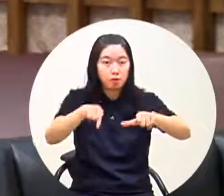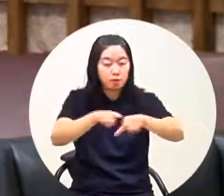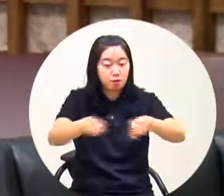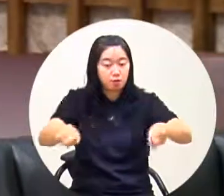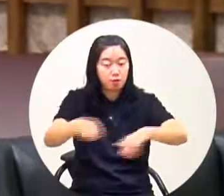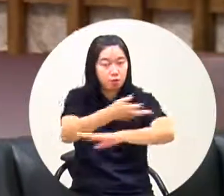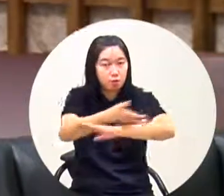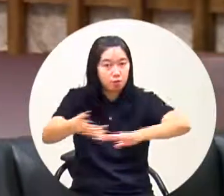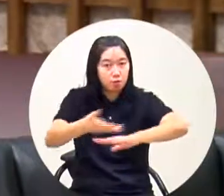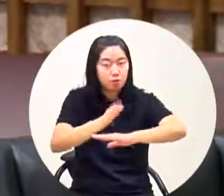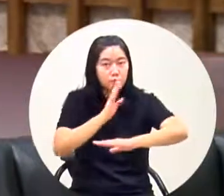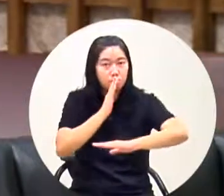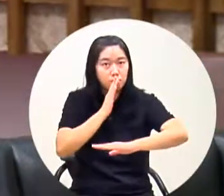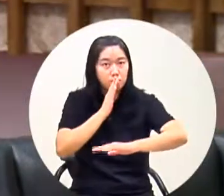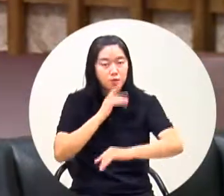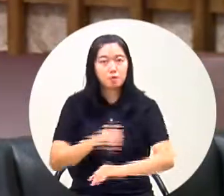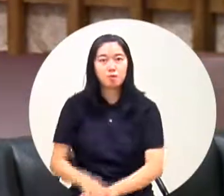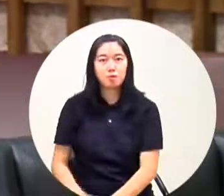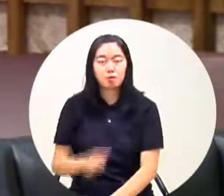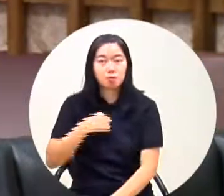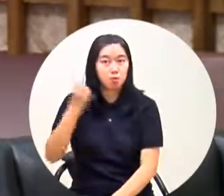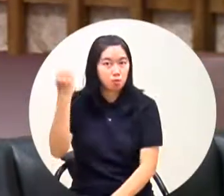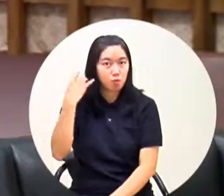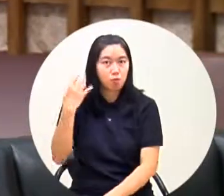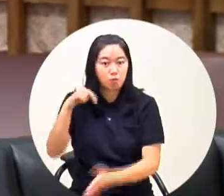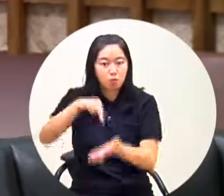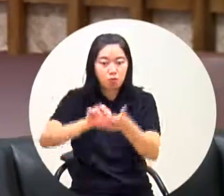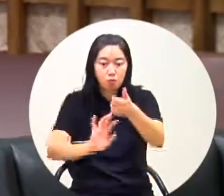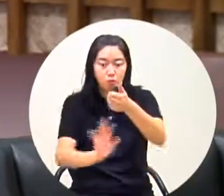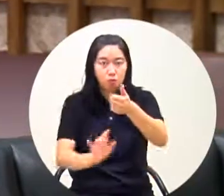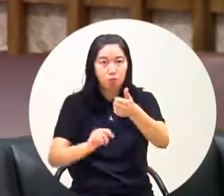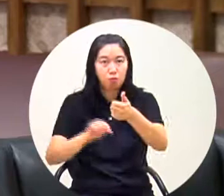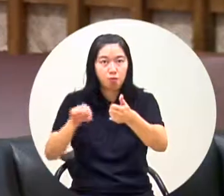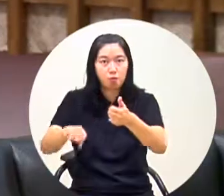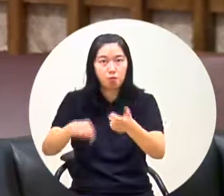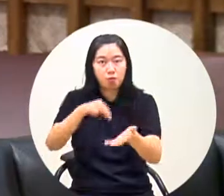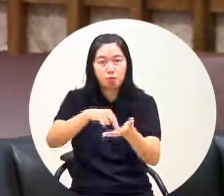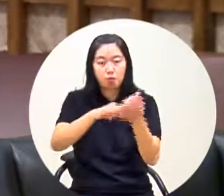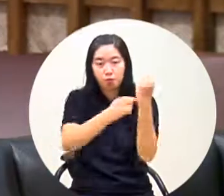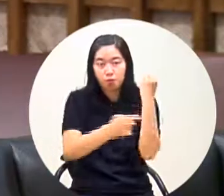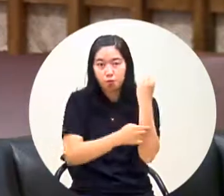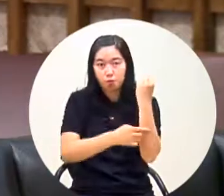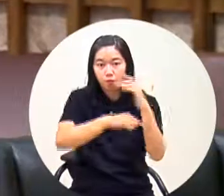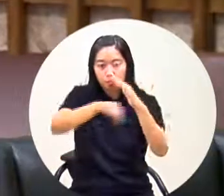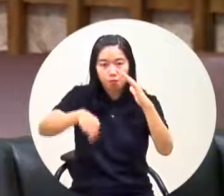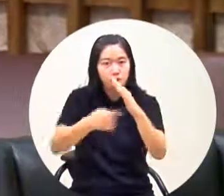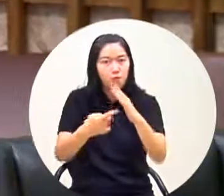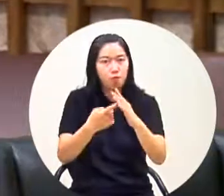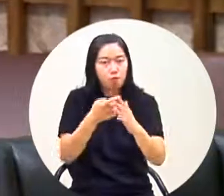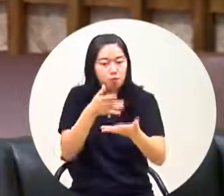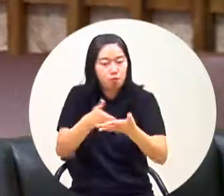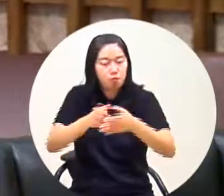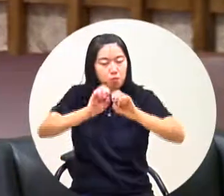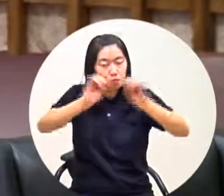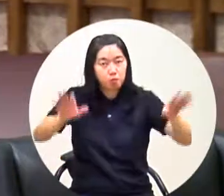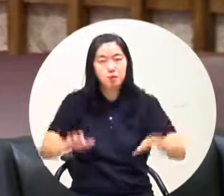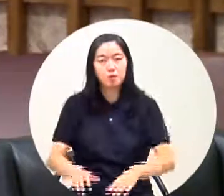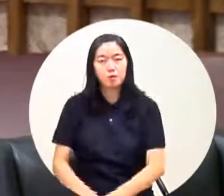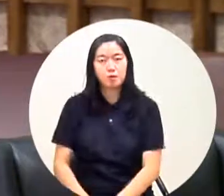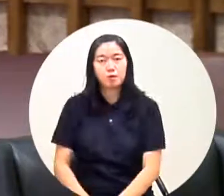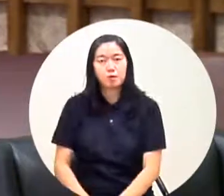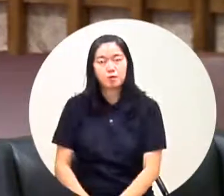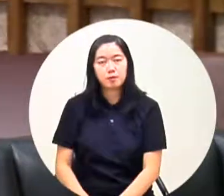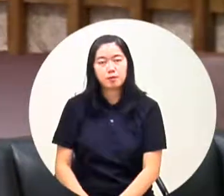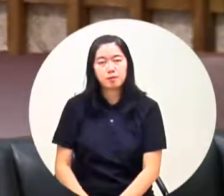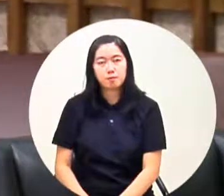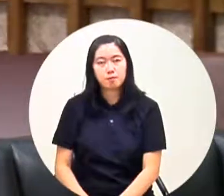安尼。像前几日我听讲有立委啊，伫法院有那有在发表这个问题吼，在爆料这个问题，